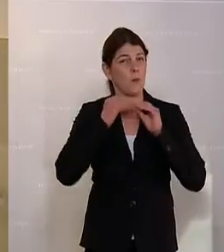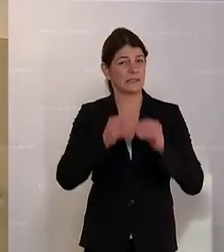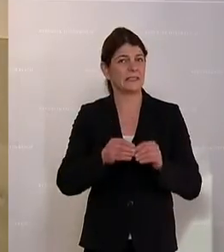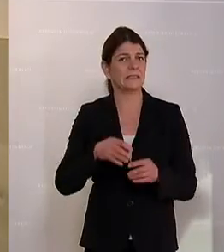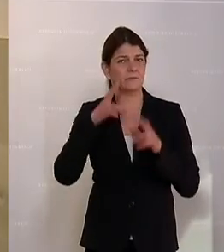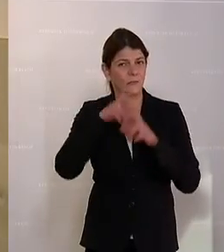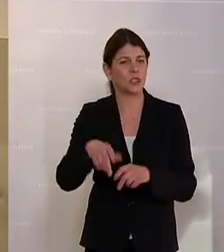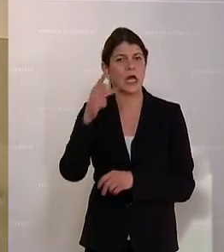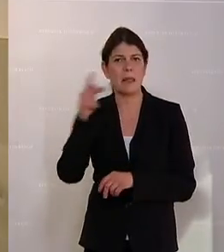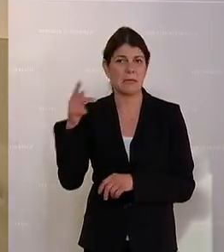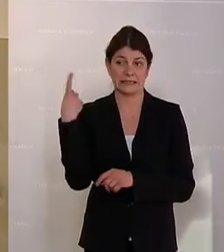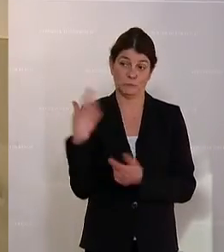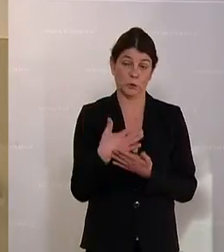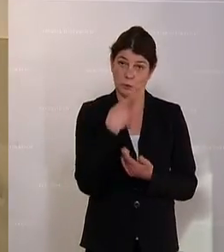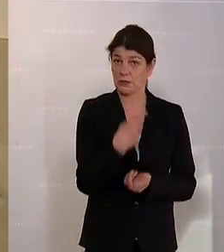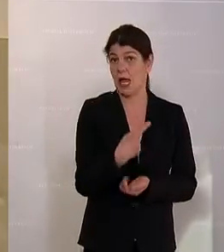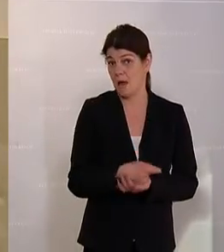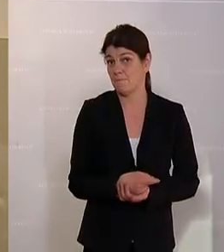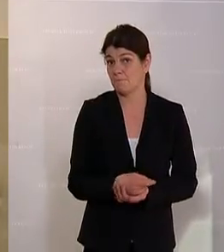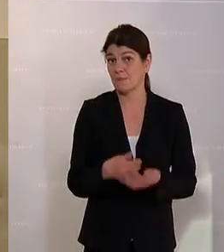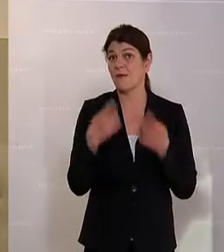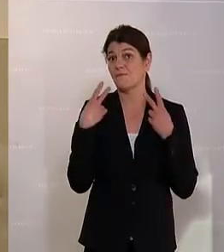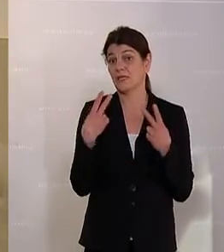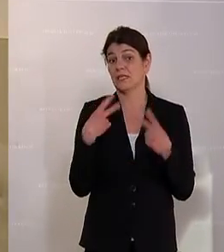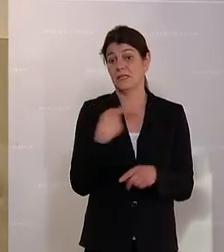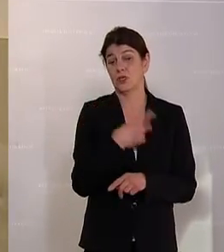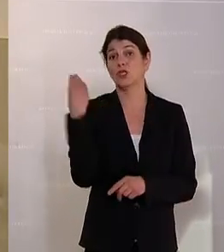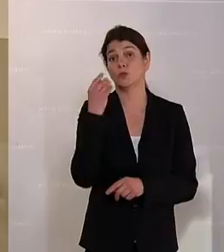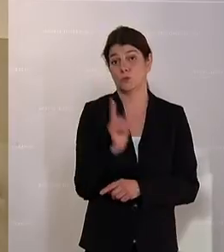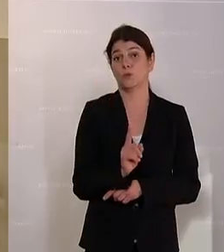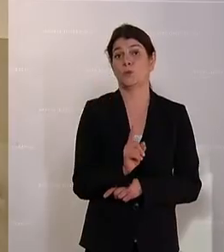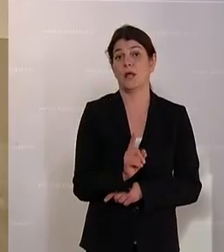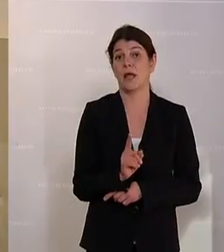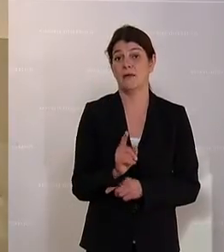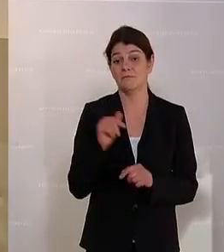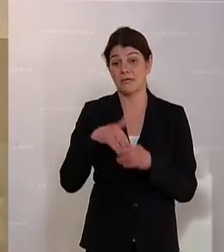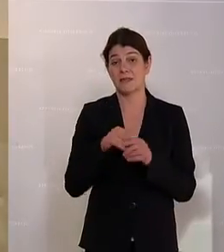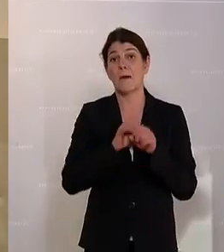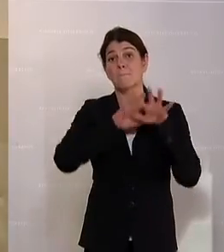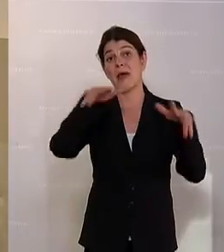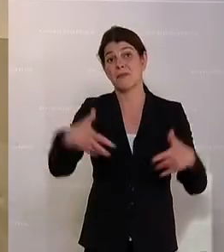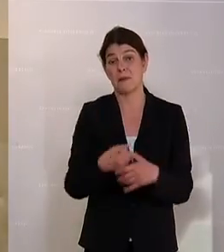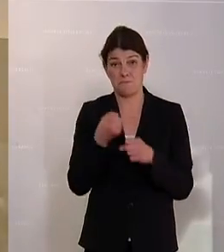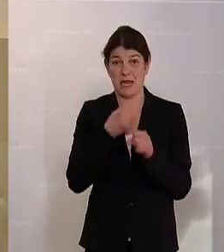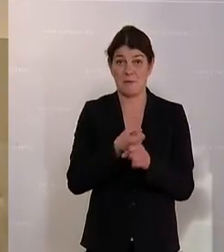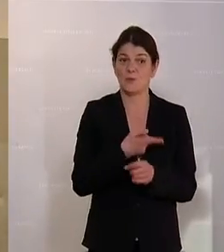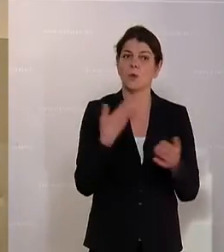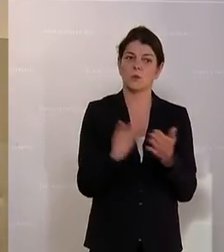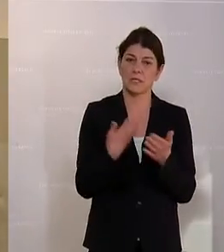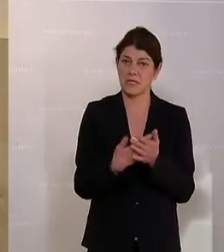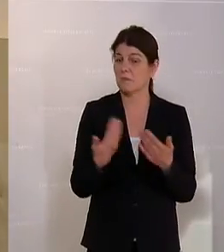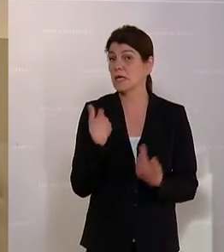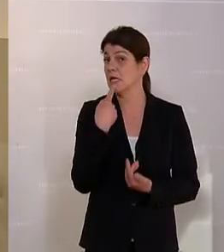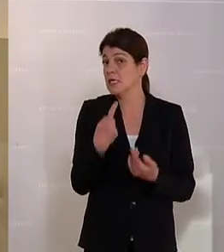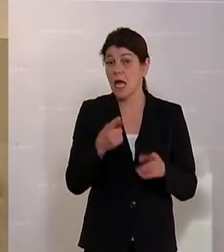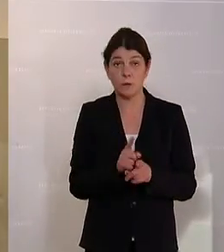Klimek hat unlängst darauf hingewiesen, wie wichtig die Schule eigentlich in der Pandemiebekämpfung ist. Und deswegen sage ich